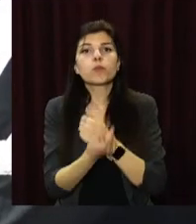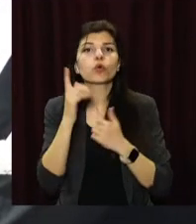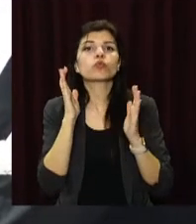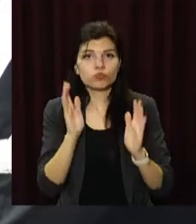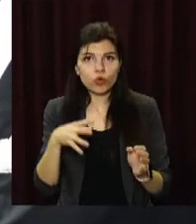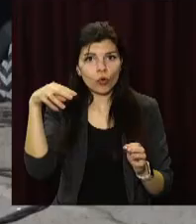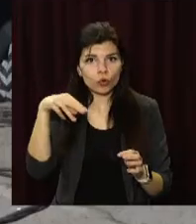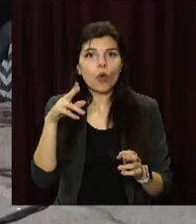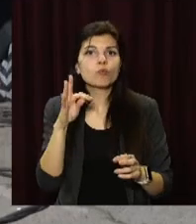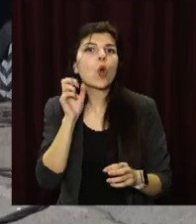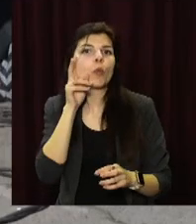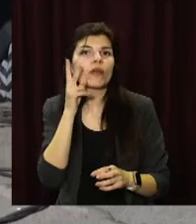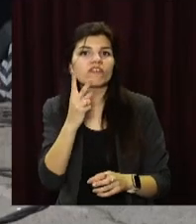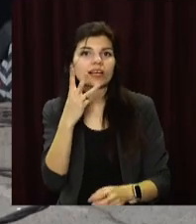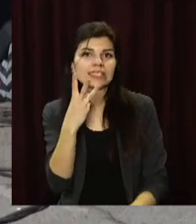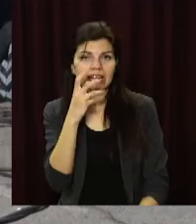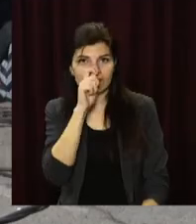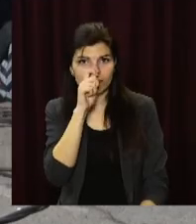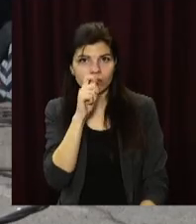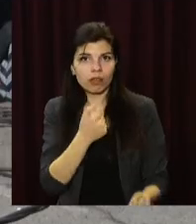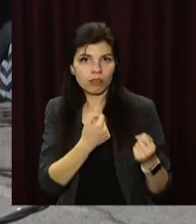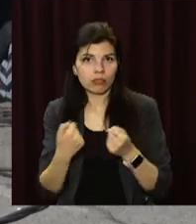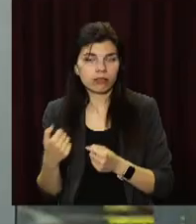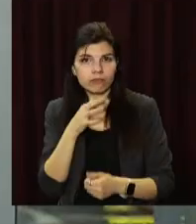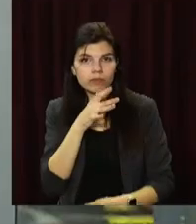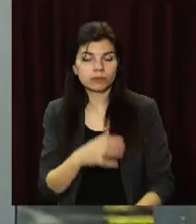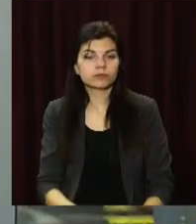у кранах по обіді 23 квітня.